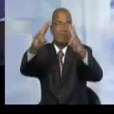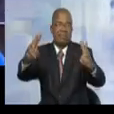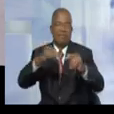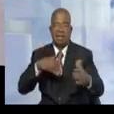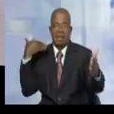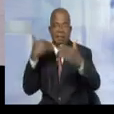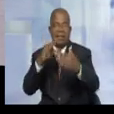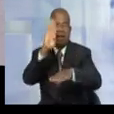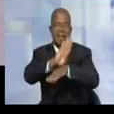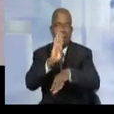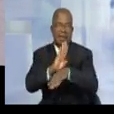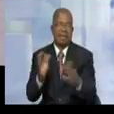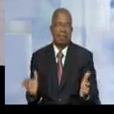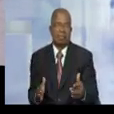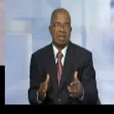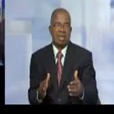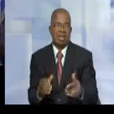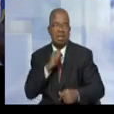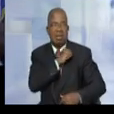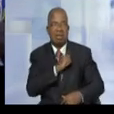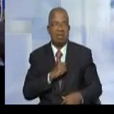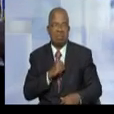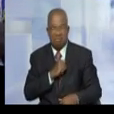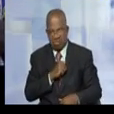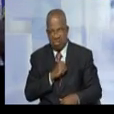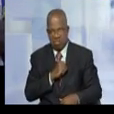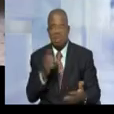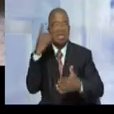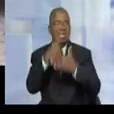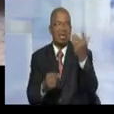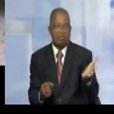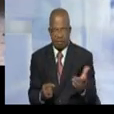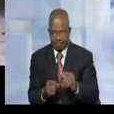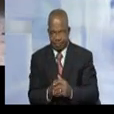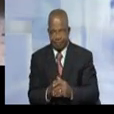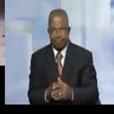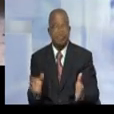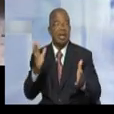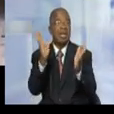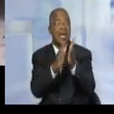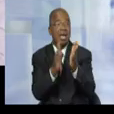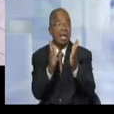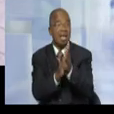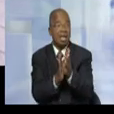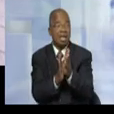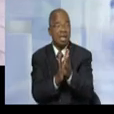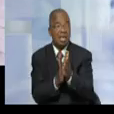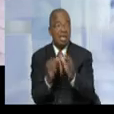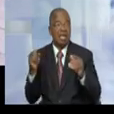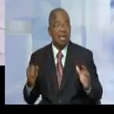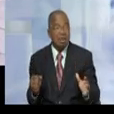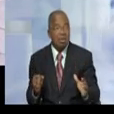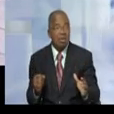Botro, sous le choc de la tragique disparition des écoliers, Conan Kouadio Gislain,